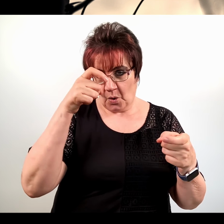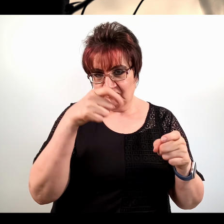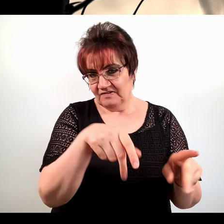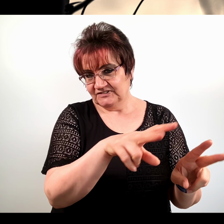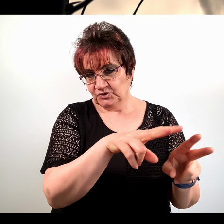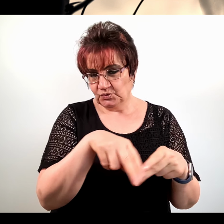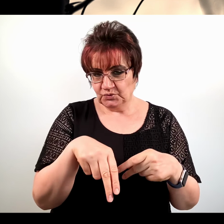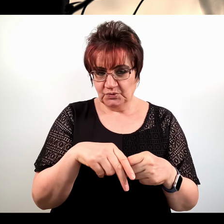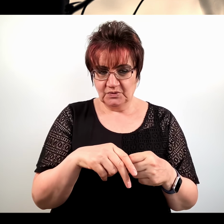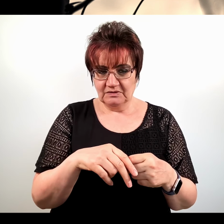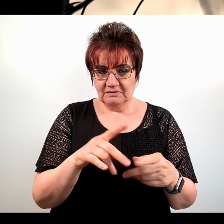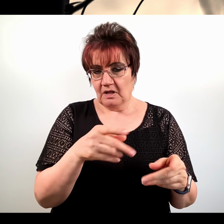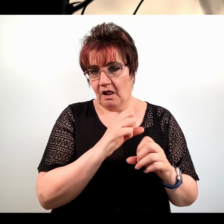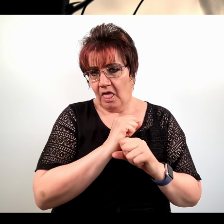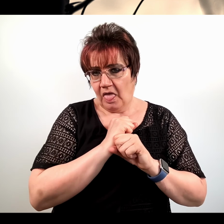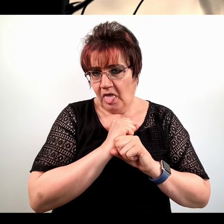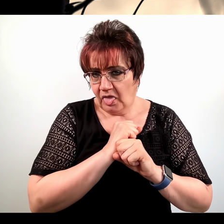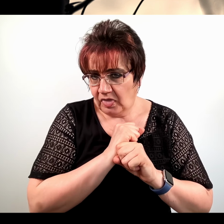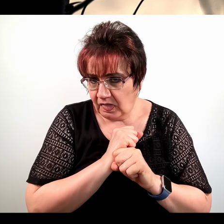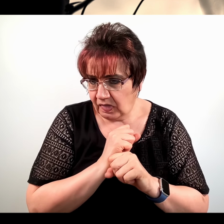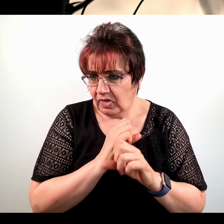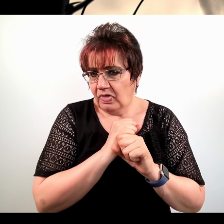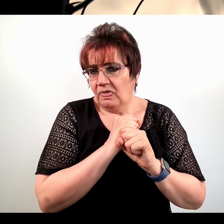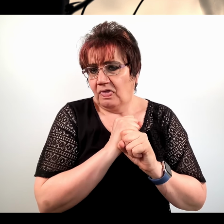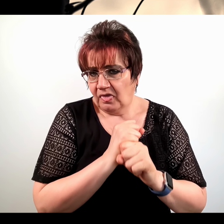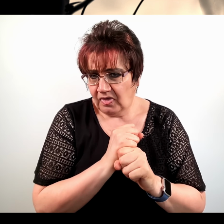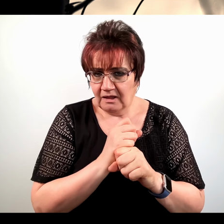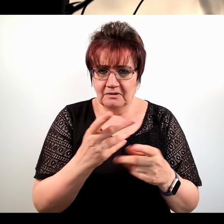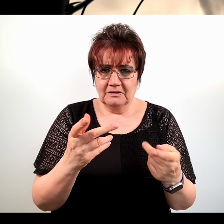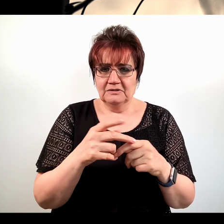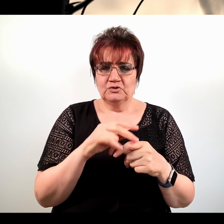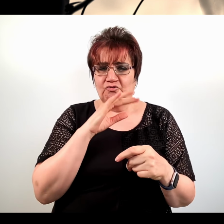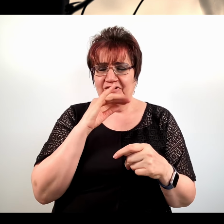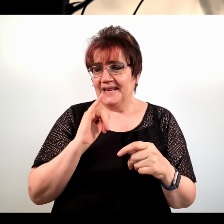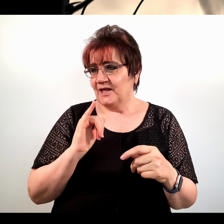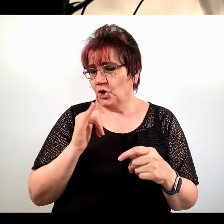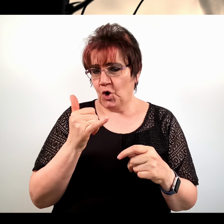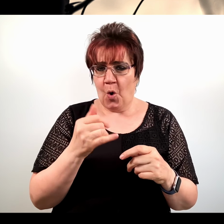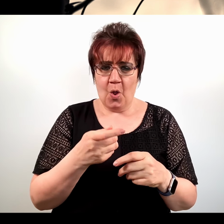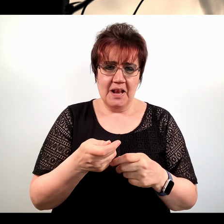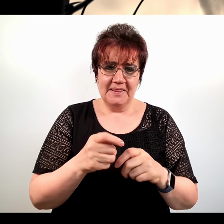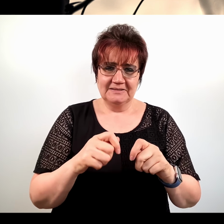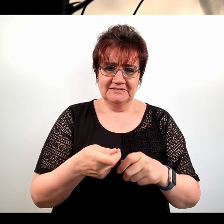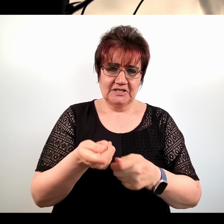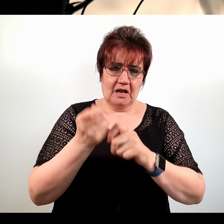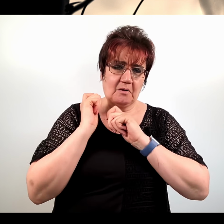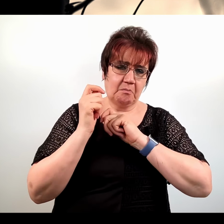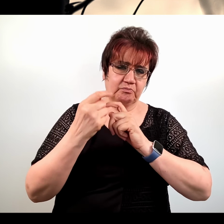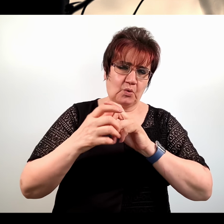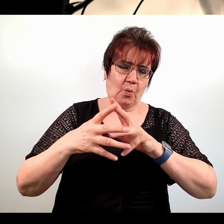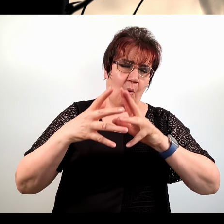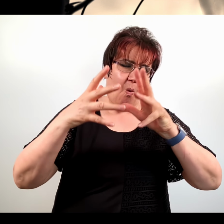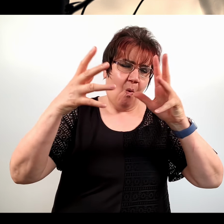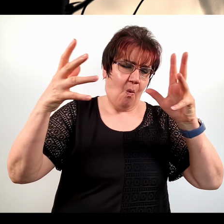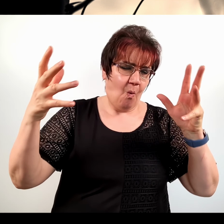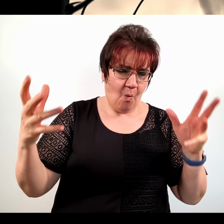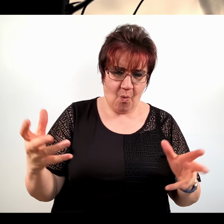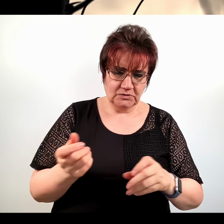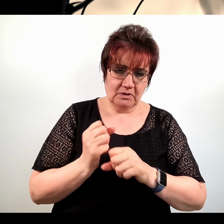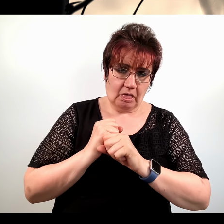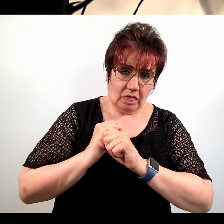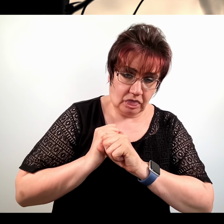Er ächzte und stöhnte unter dem Gewicht des Goldsackes, den er nun bei sich trug,